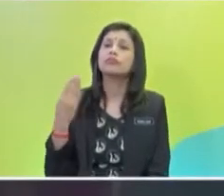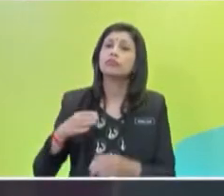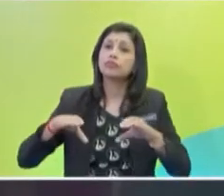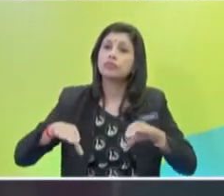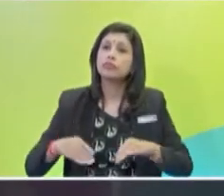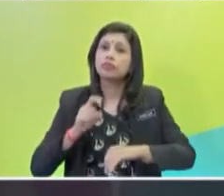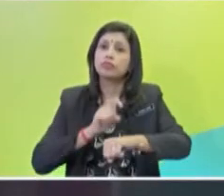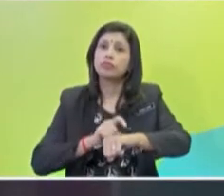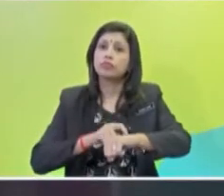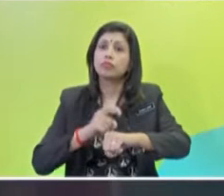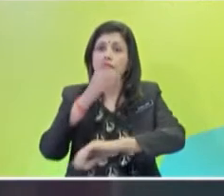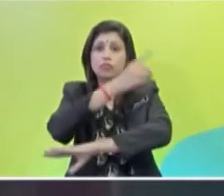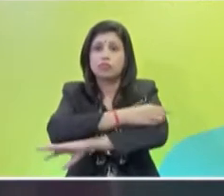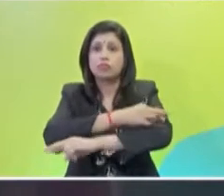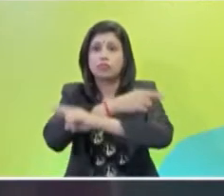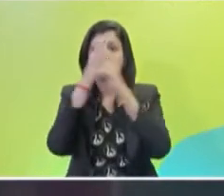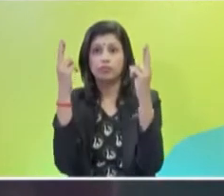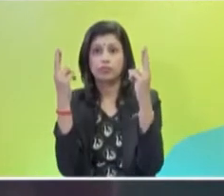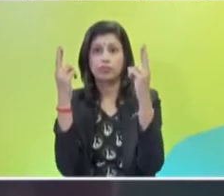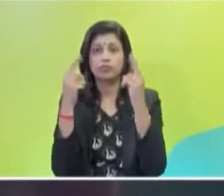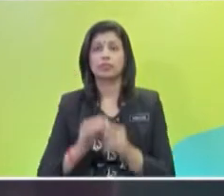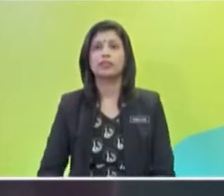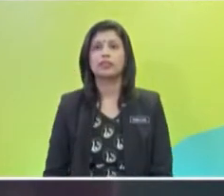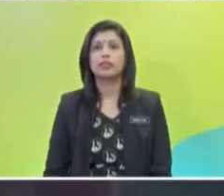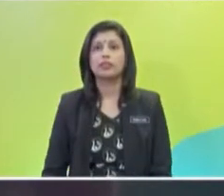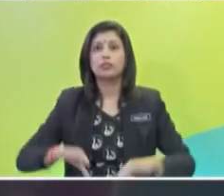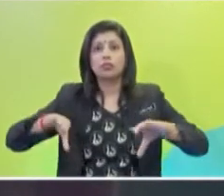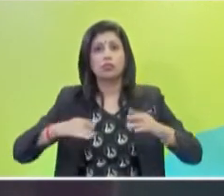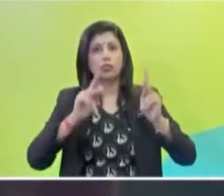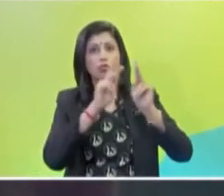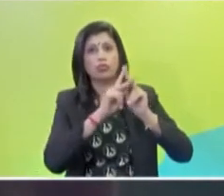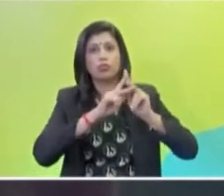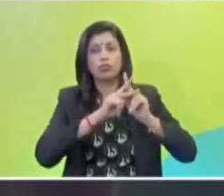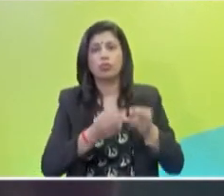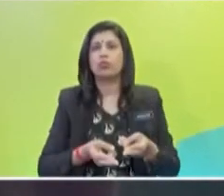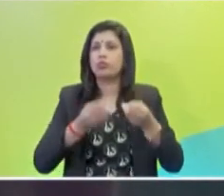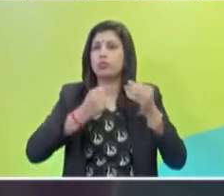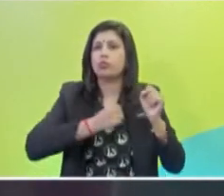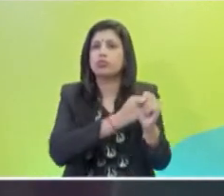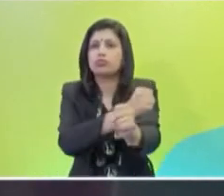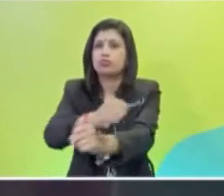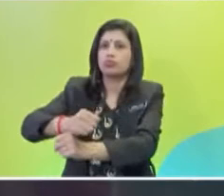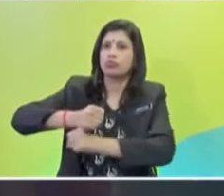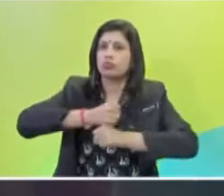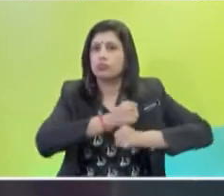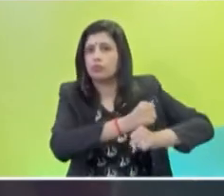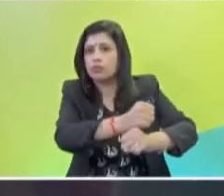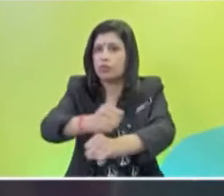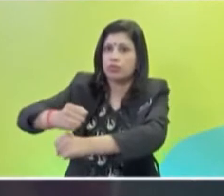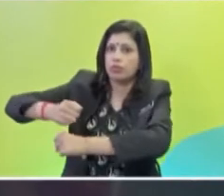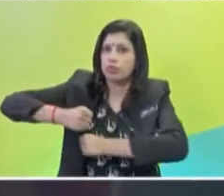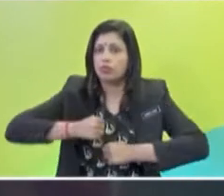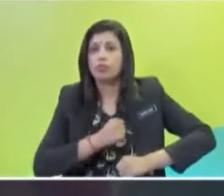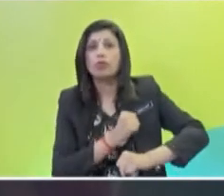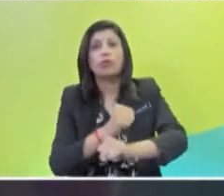hari raya. Hari raya. Selalu kita jumpa masa hari raya. Okey, jom kita sebut dan kita baca perkataan itu